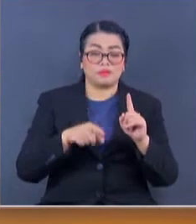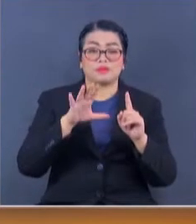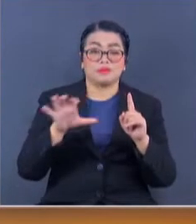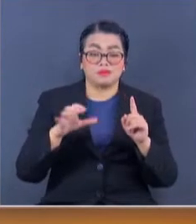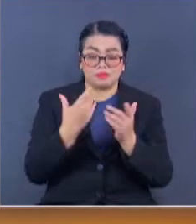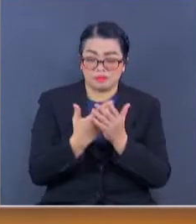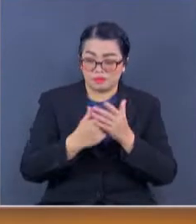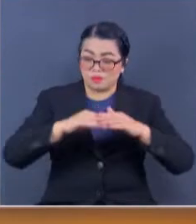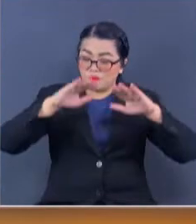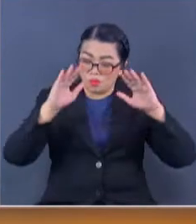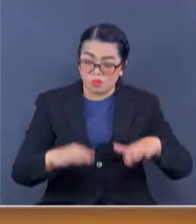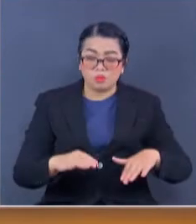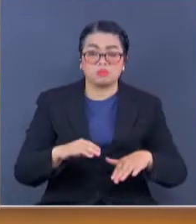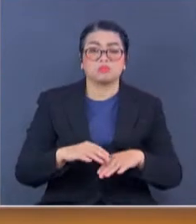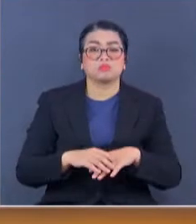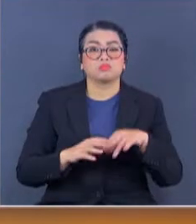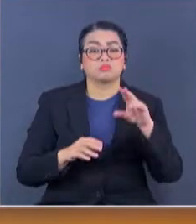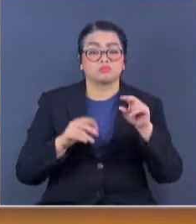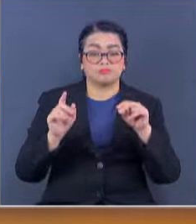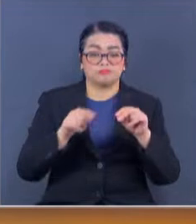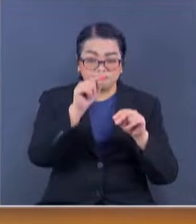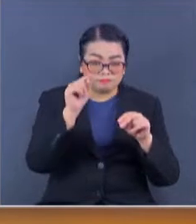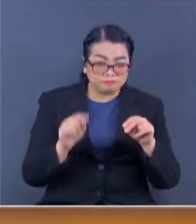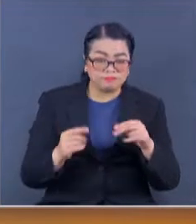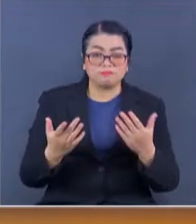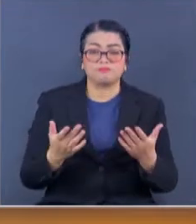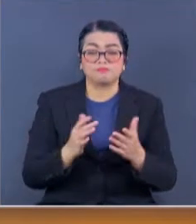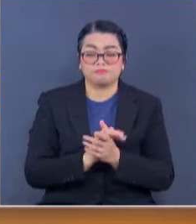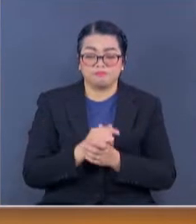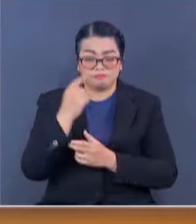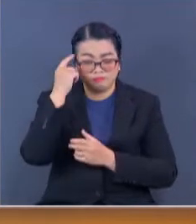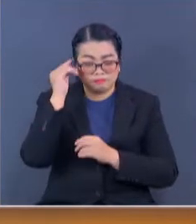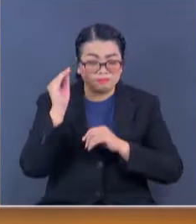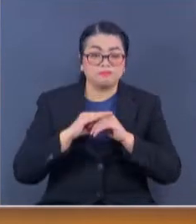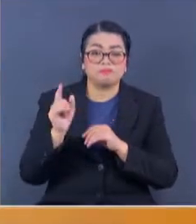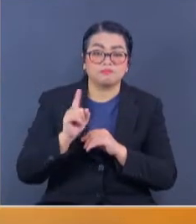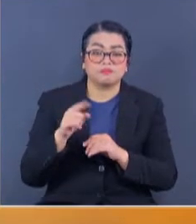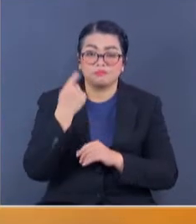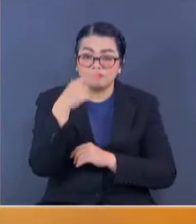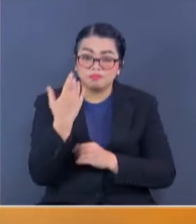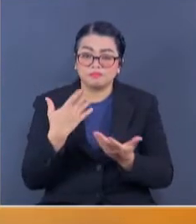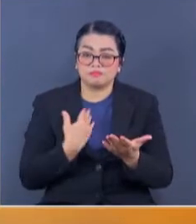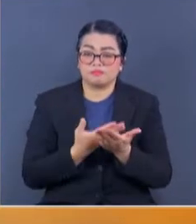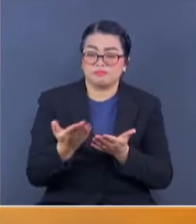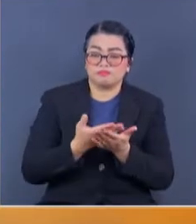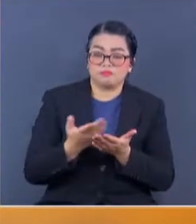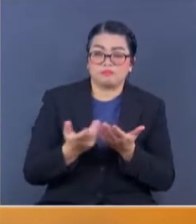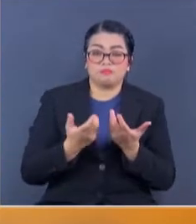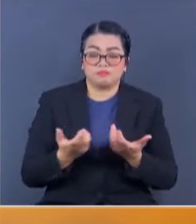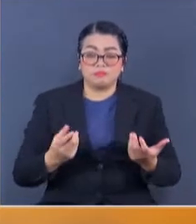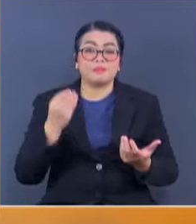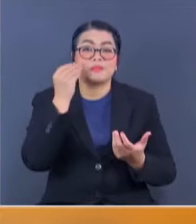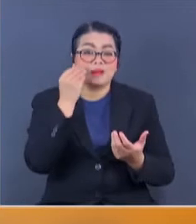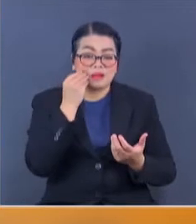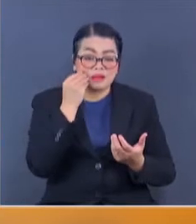ชั่นลดราคาสูงสุดกว่า 30%พร้อมกันนี้ครับอัดโปรแรงไปเลยครับสำหรับลูกค้าที่ซื้อทรัพย์ประเภทที่อยู่อาศั